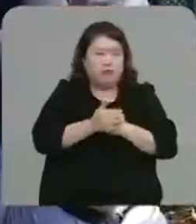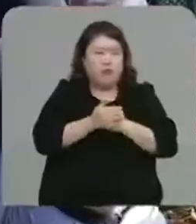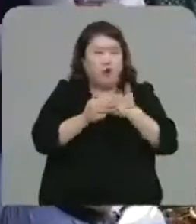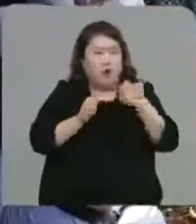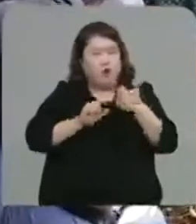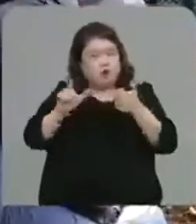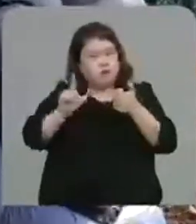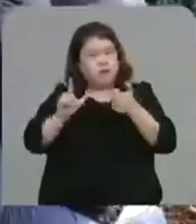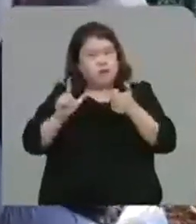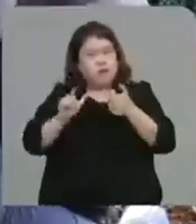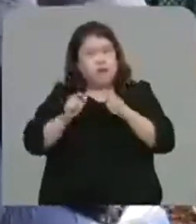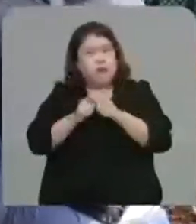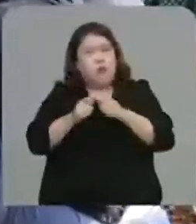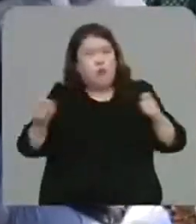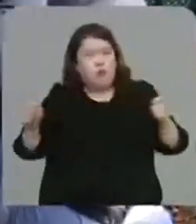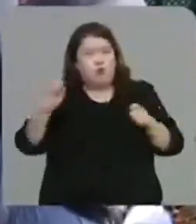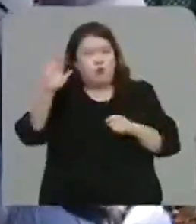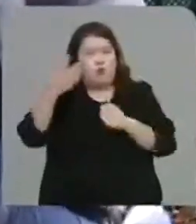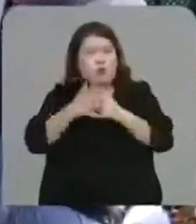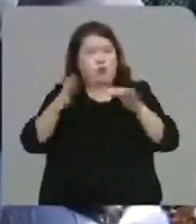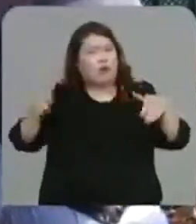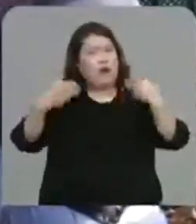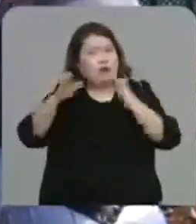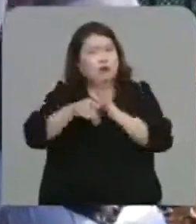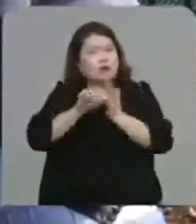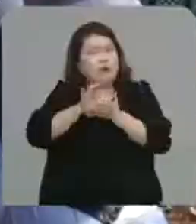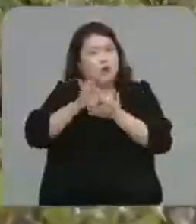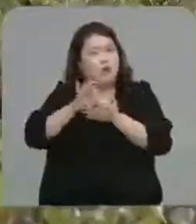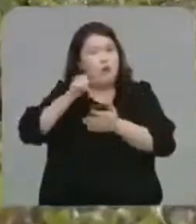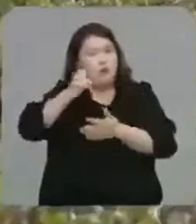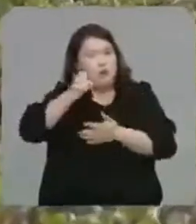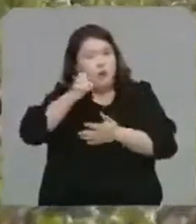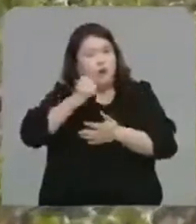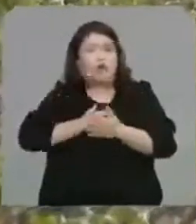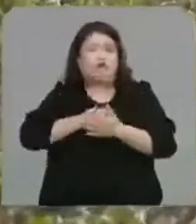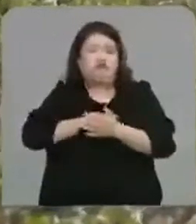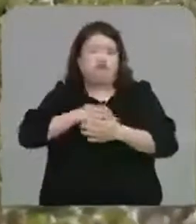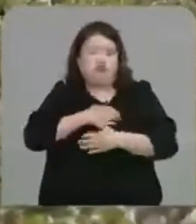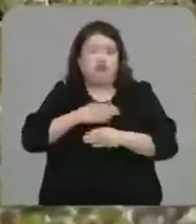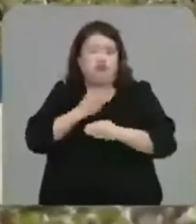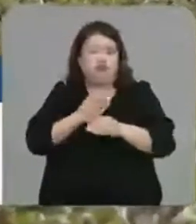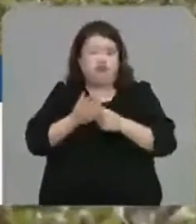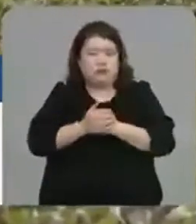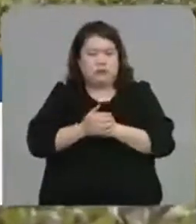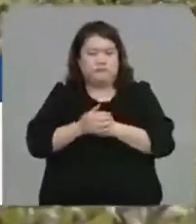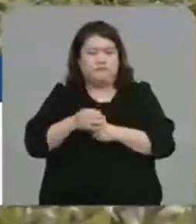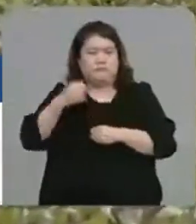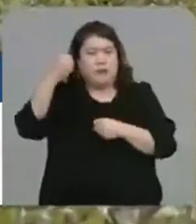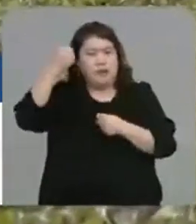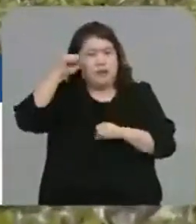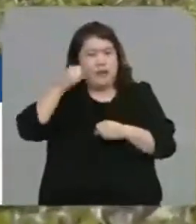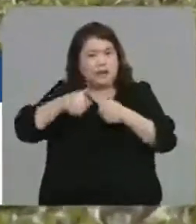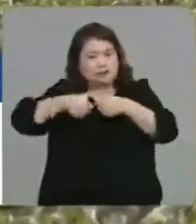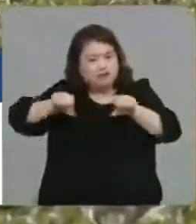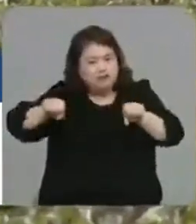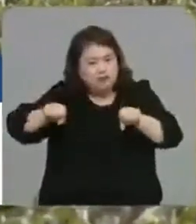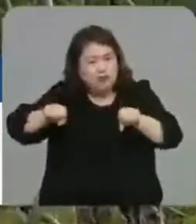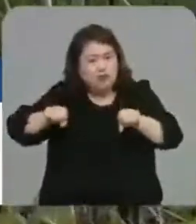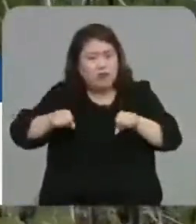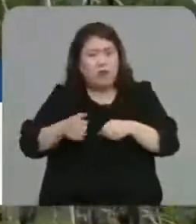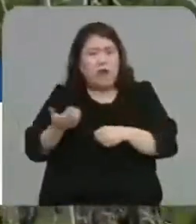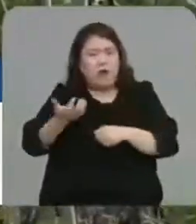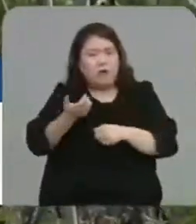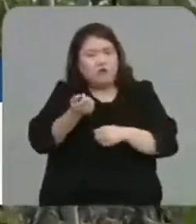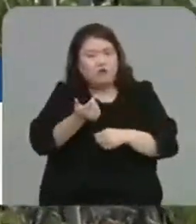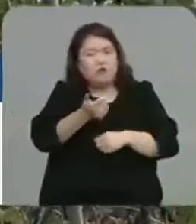긴 하반기엔 정작 이용하지 못할 까 우려 합니다 키스를 했다 가 끌 않을래 조금만 소라 다해 거